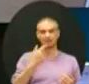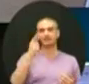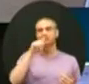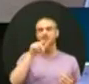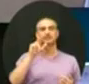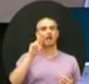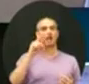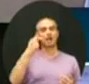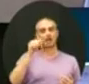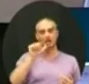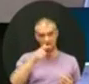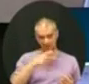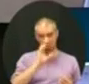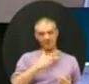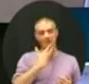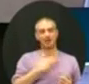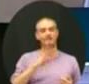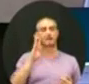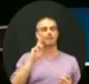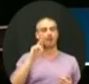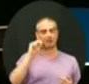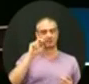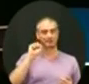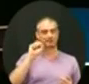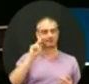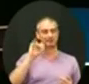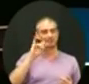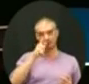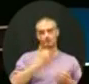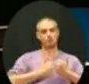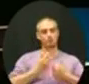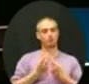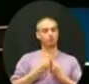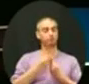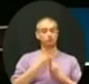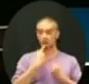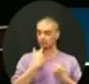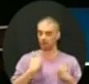והרב וברנסקי, יונתן ברנסקי, המתמודדים הנוספים,